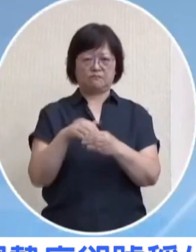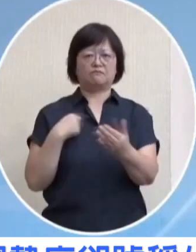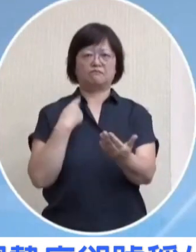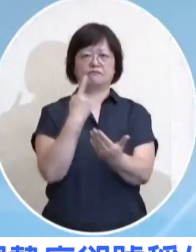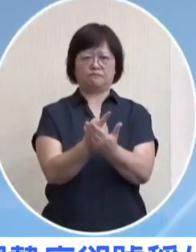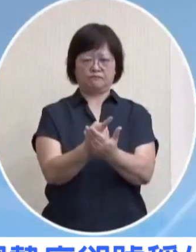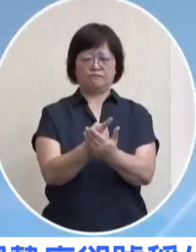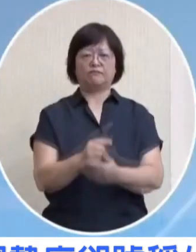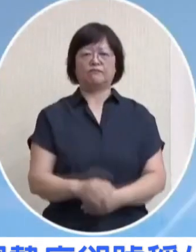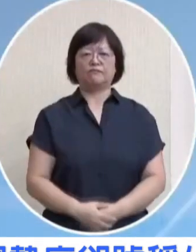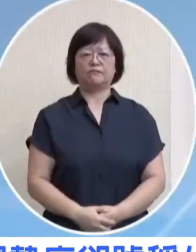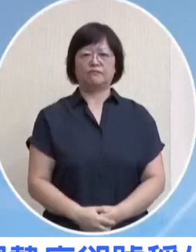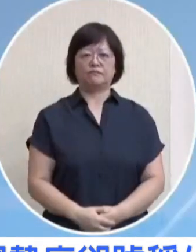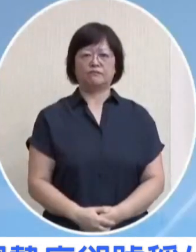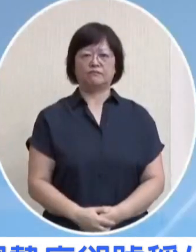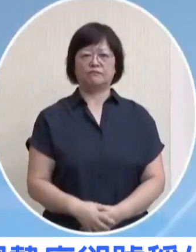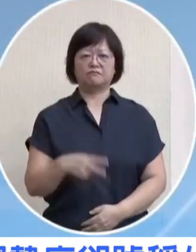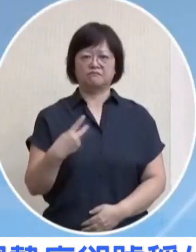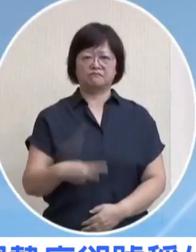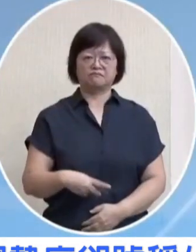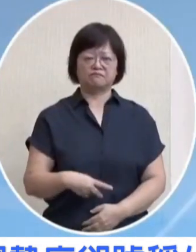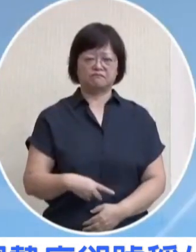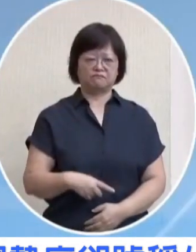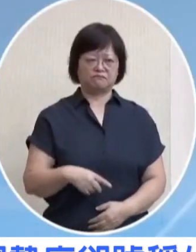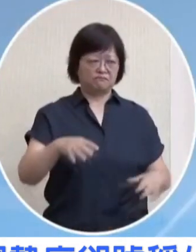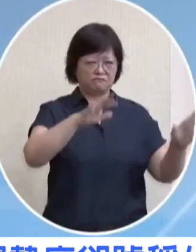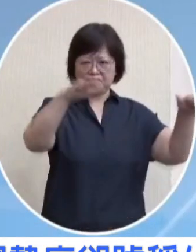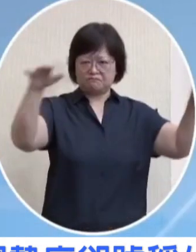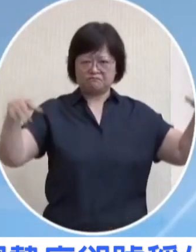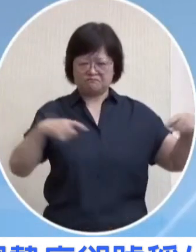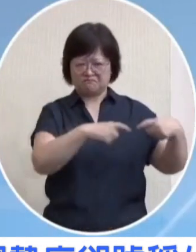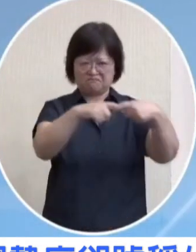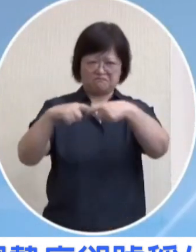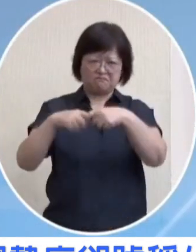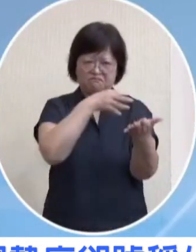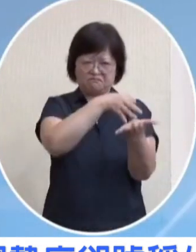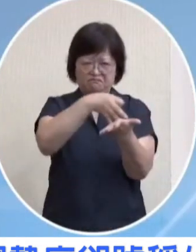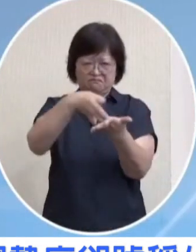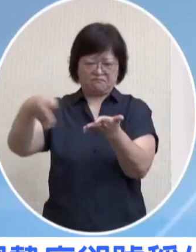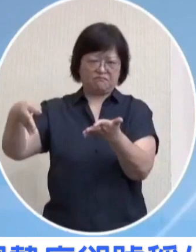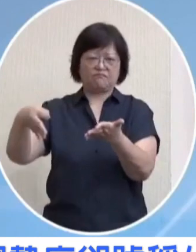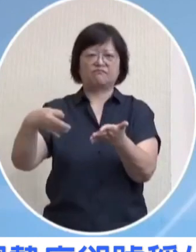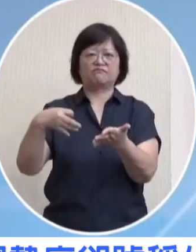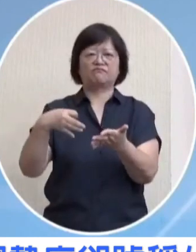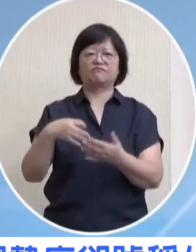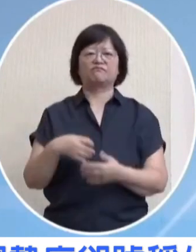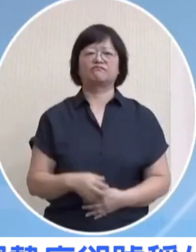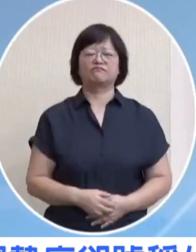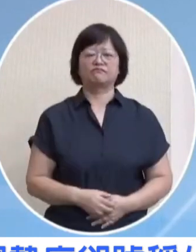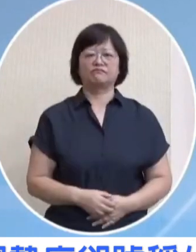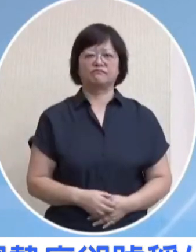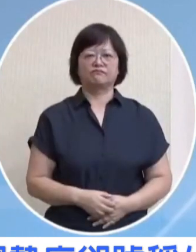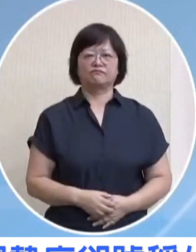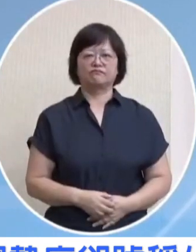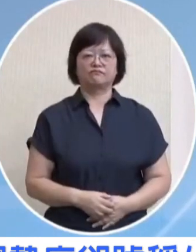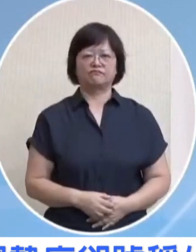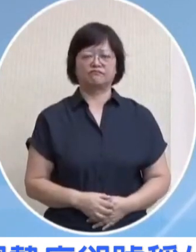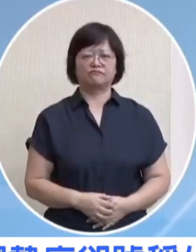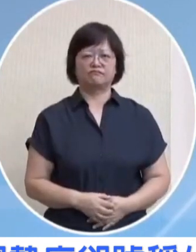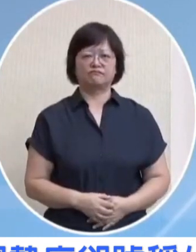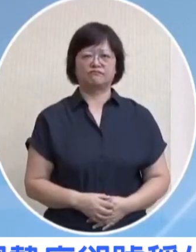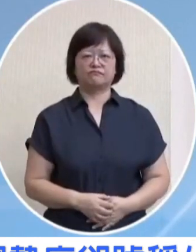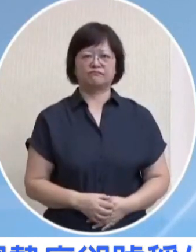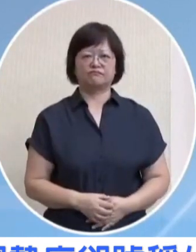并全面展开连署，以取得参选资格，就要代